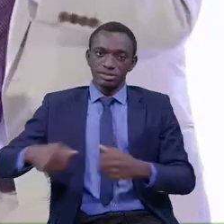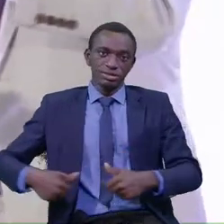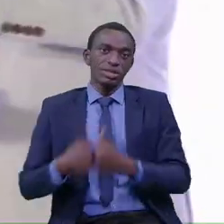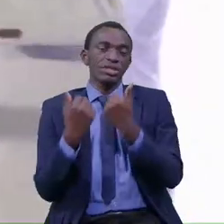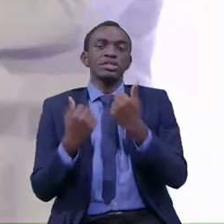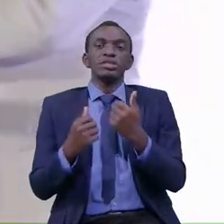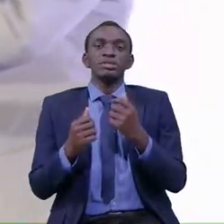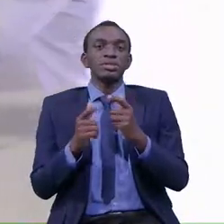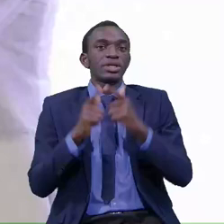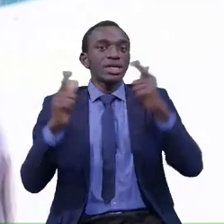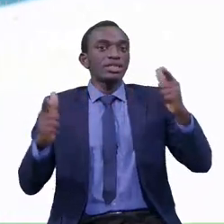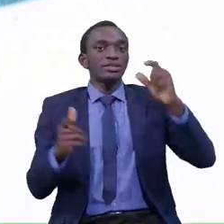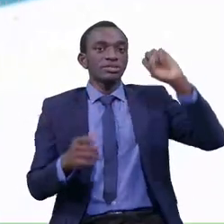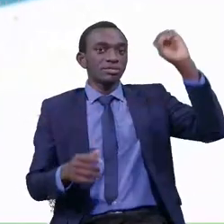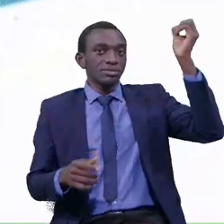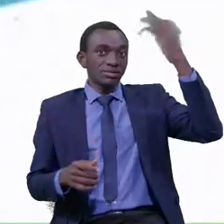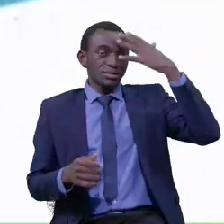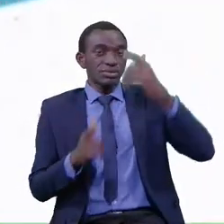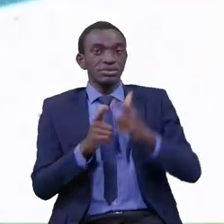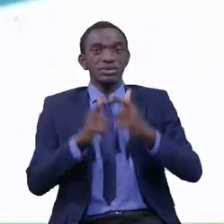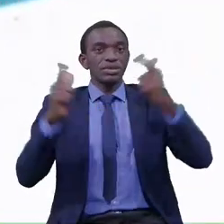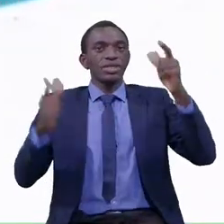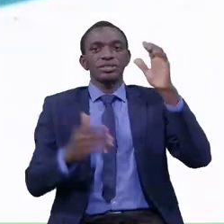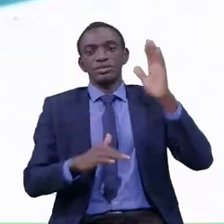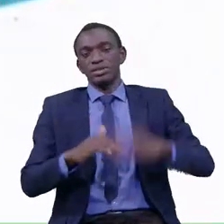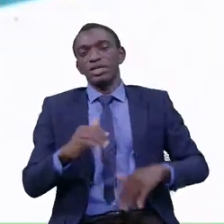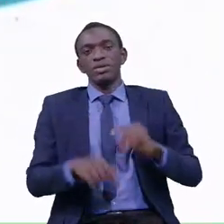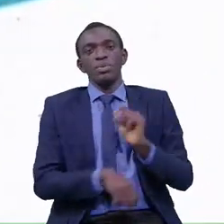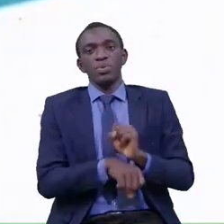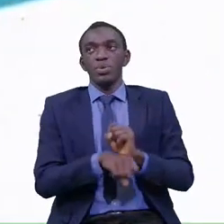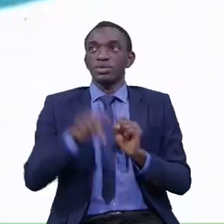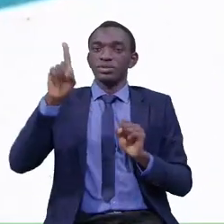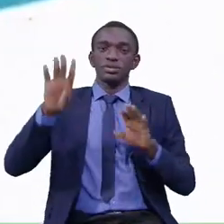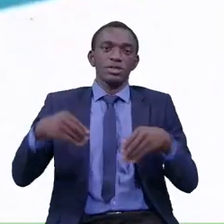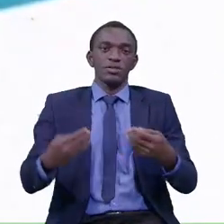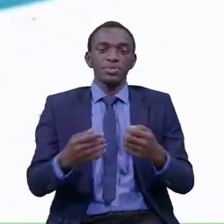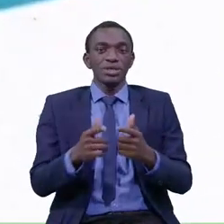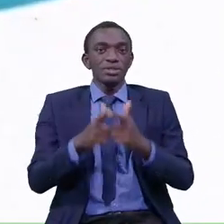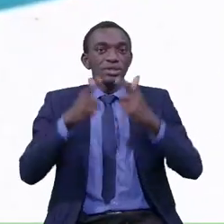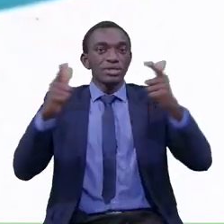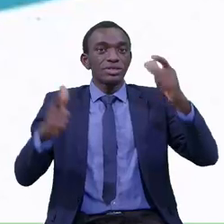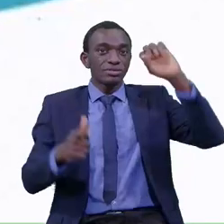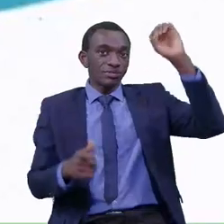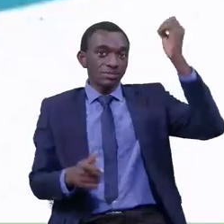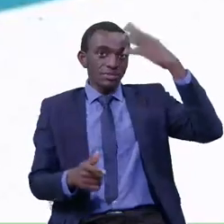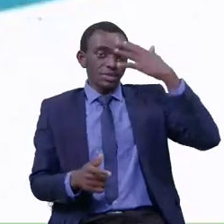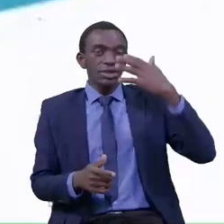le devoir qui t'a donné. Et une grande grâce reposait sur eux tous.